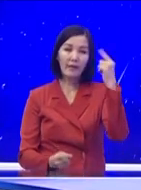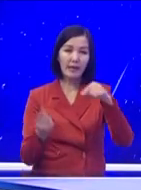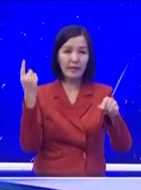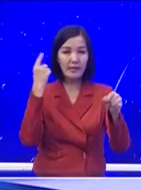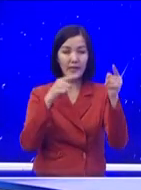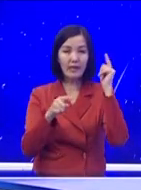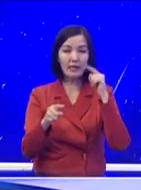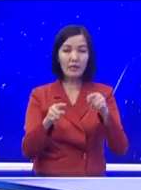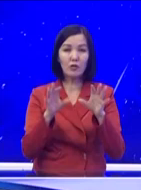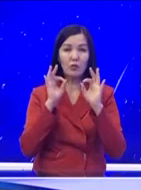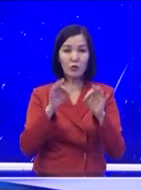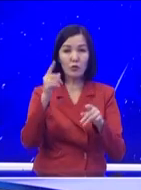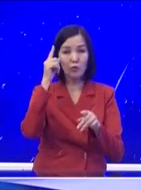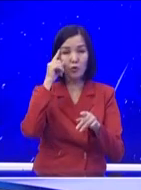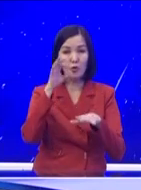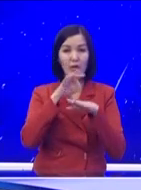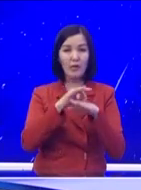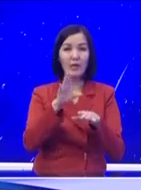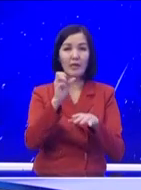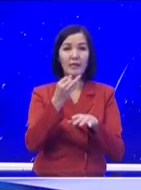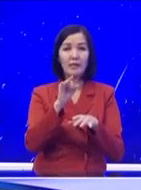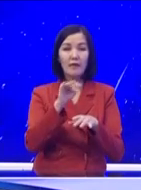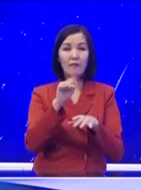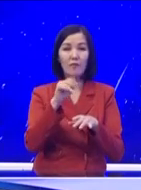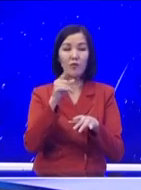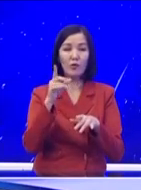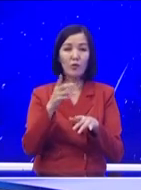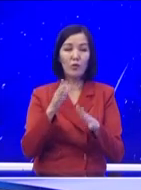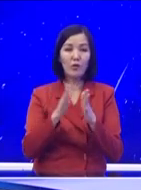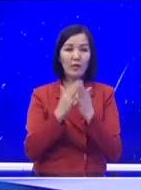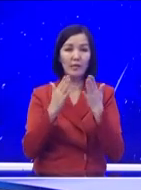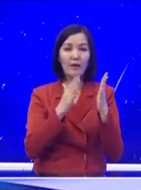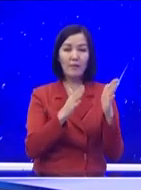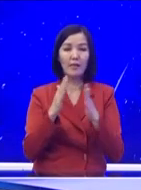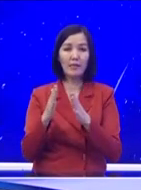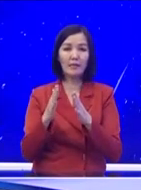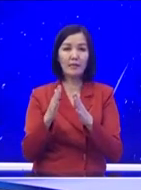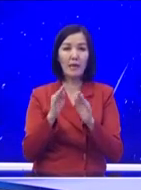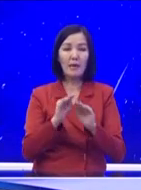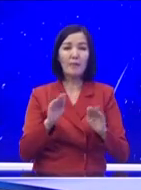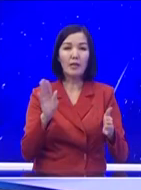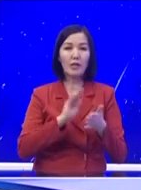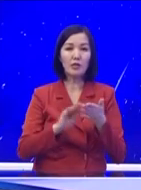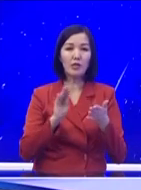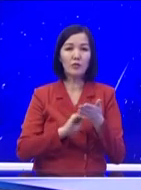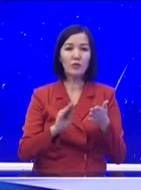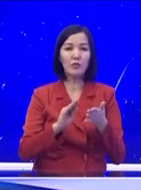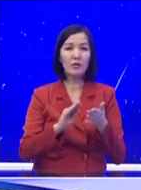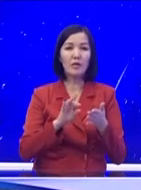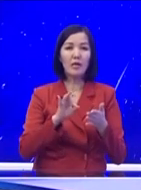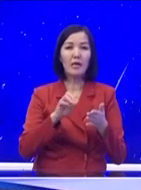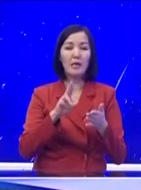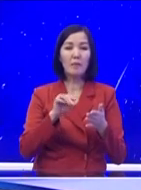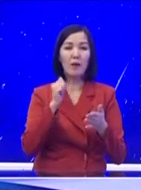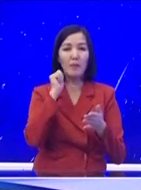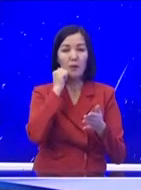Ертегі есті болуға жетелейді. Сәкен Сейфуллин атындағы облыстық әмбебап кітапханасында балалар жазушысы Рима Абықаевамен кездесу